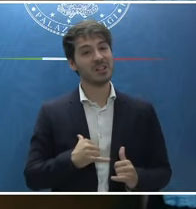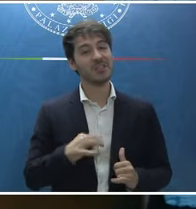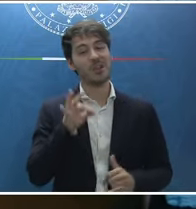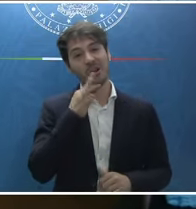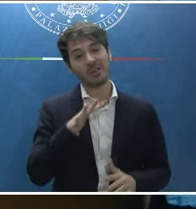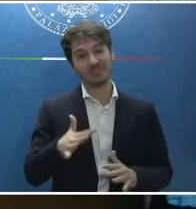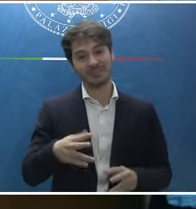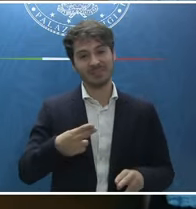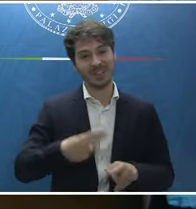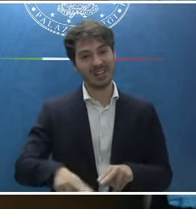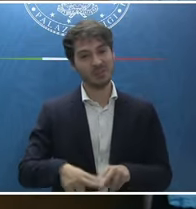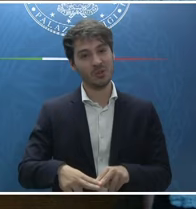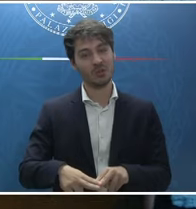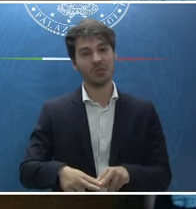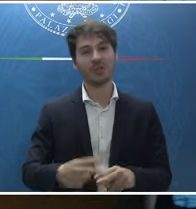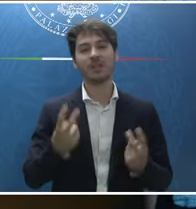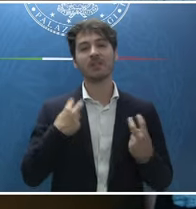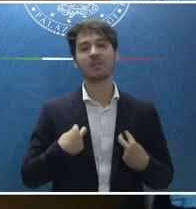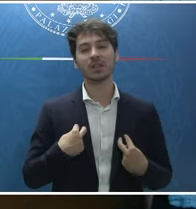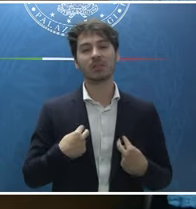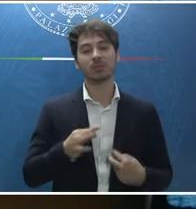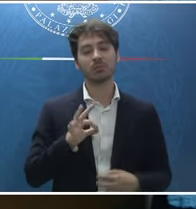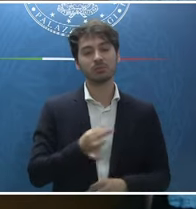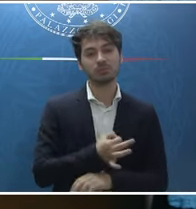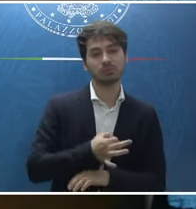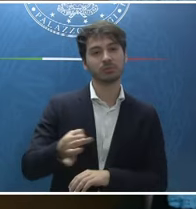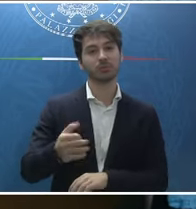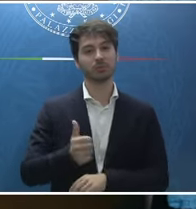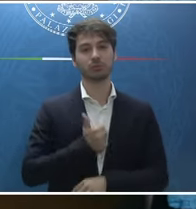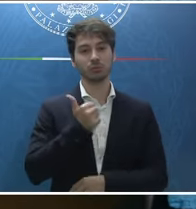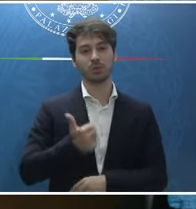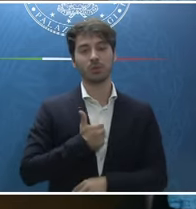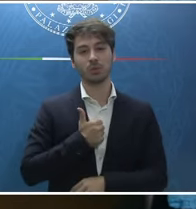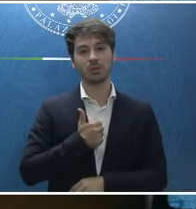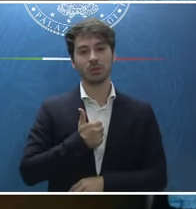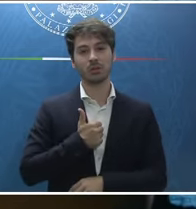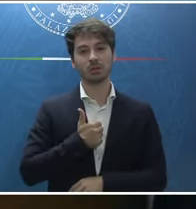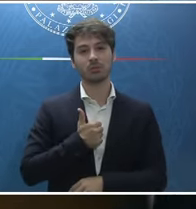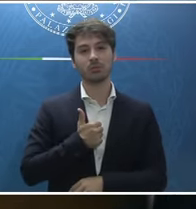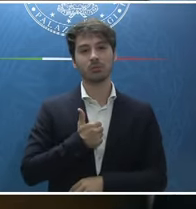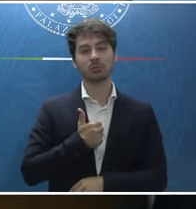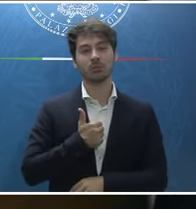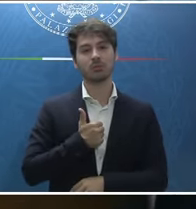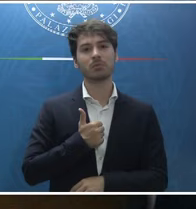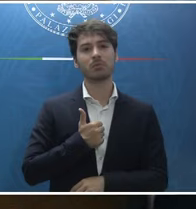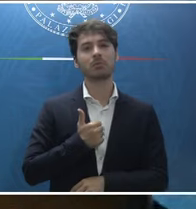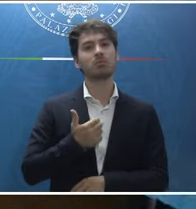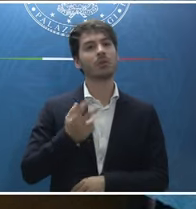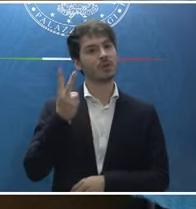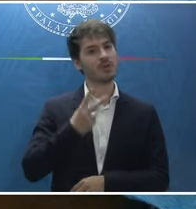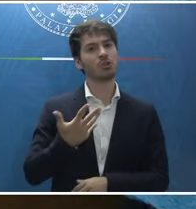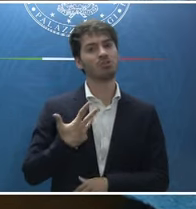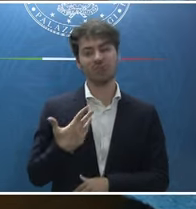nipoti, vive in totale solitudine, pur avendo a fianco